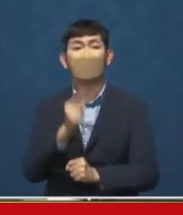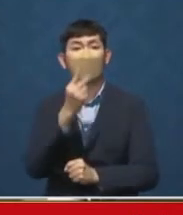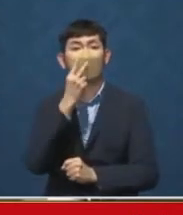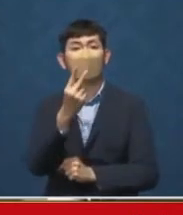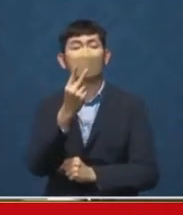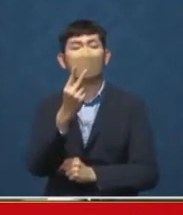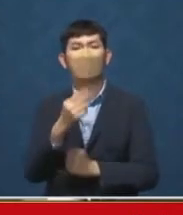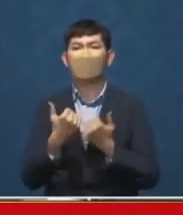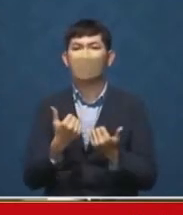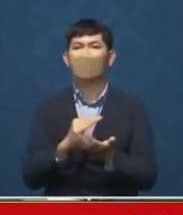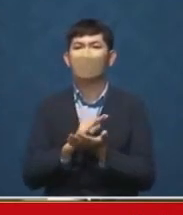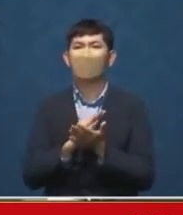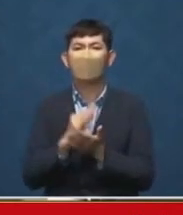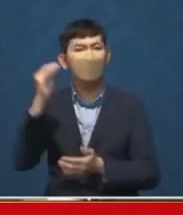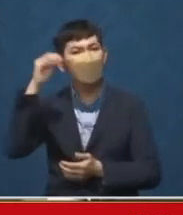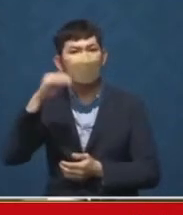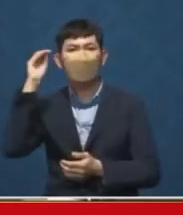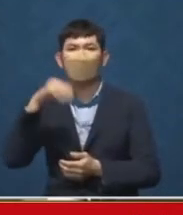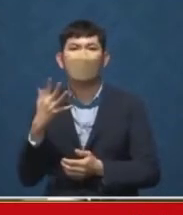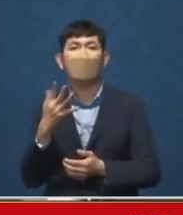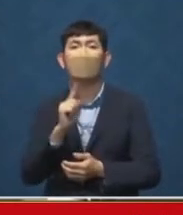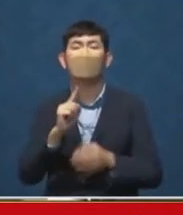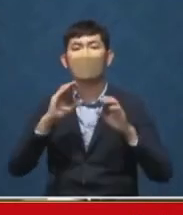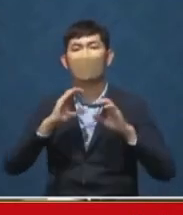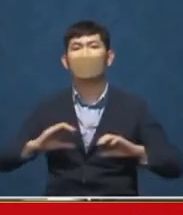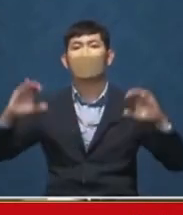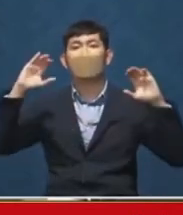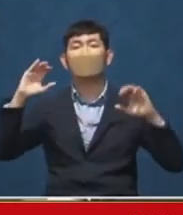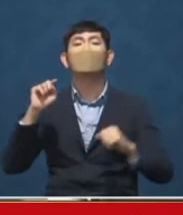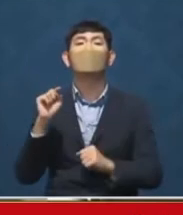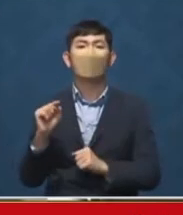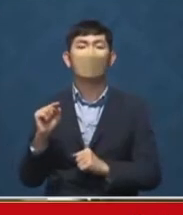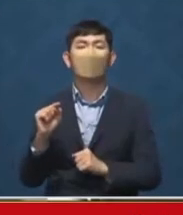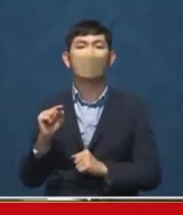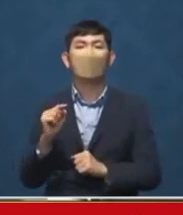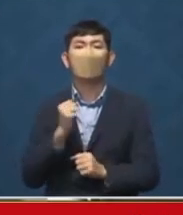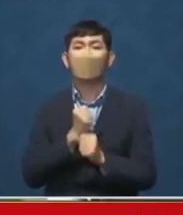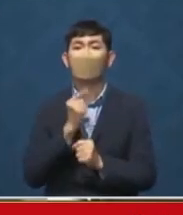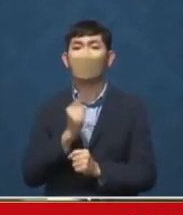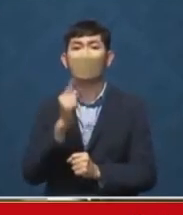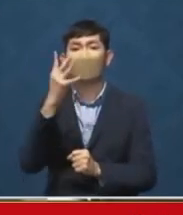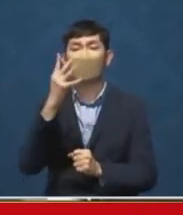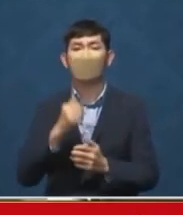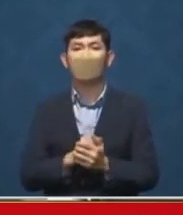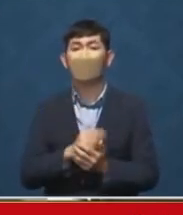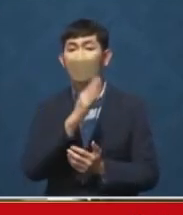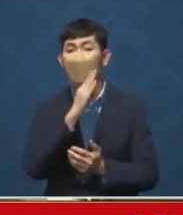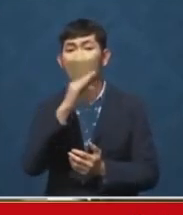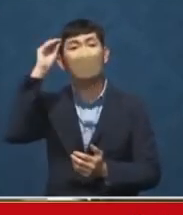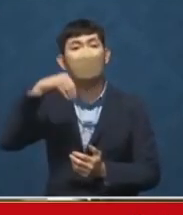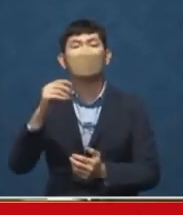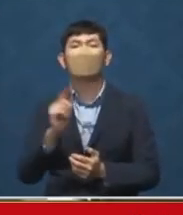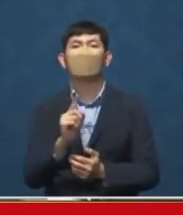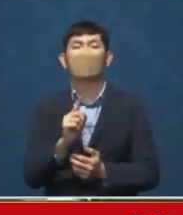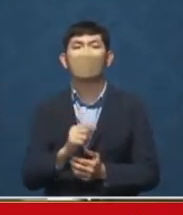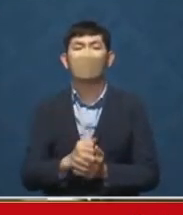ฏทุกวันนี้มันจะบิดเบือนไม่บิดเบือนก็เนื่องจากภาคราชการเนี่ยไม่ทำความจริงให้ปรากฏไปโกหกอะ